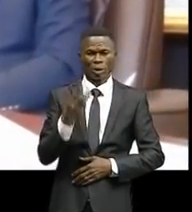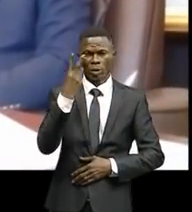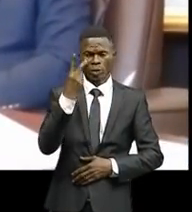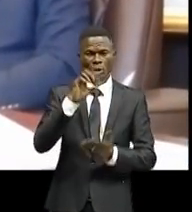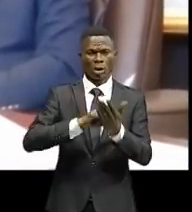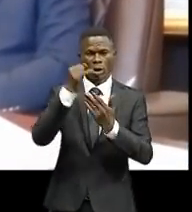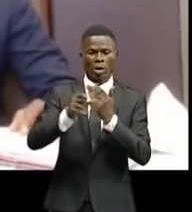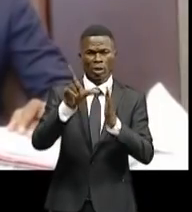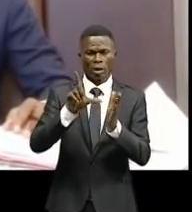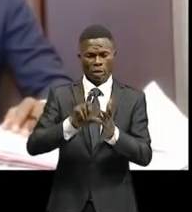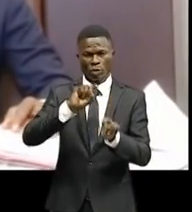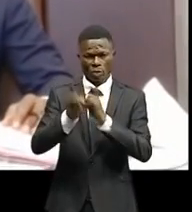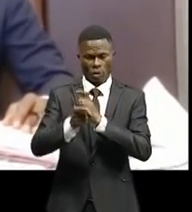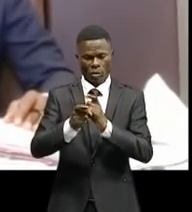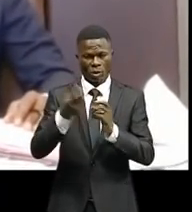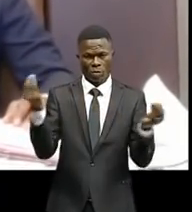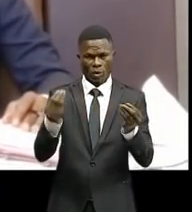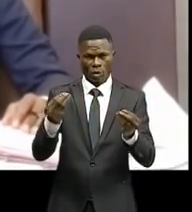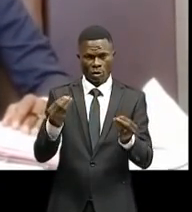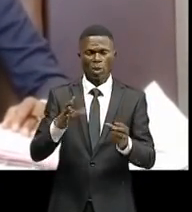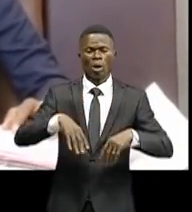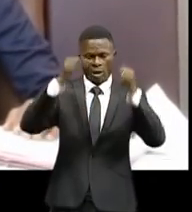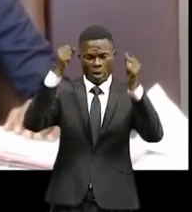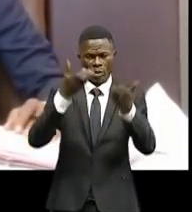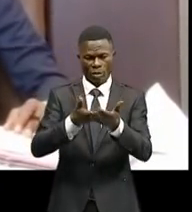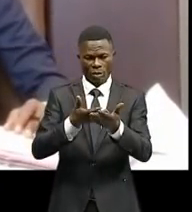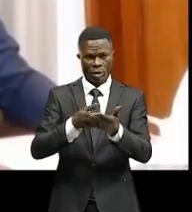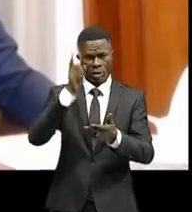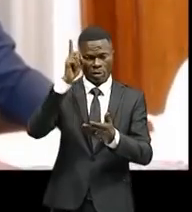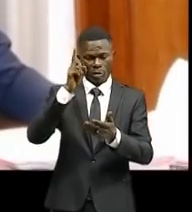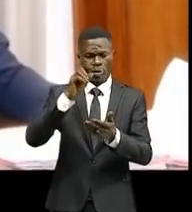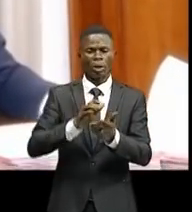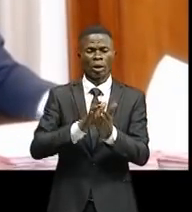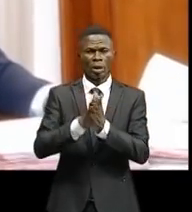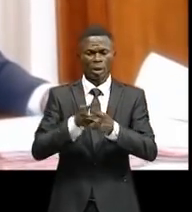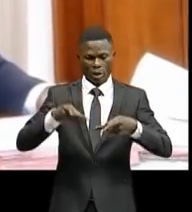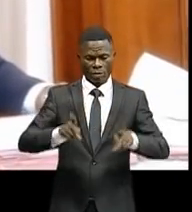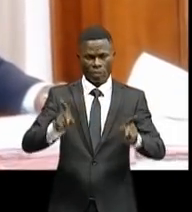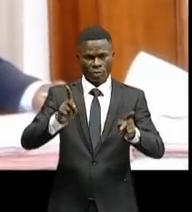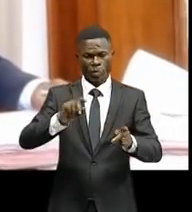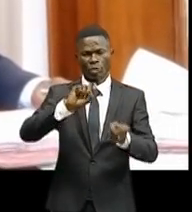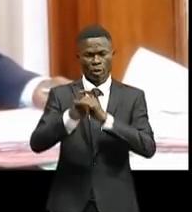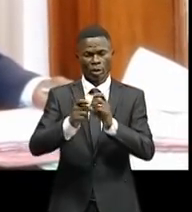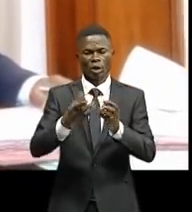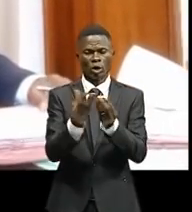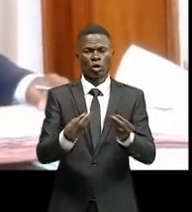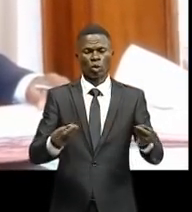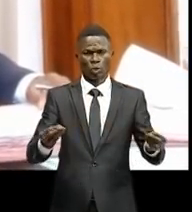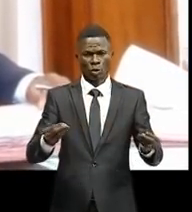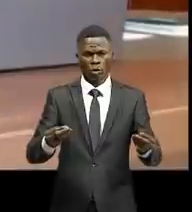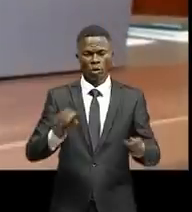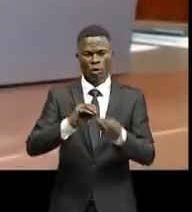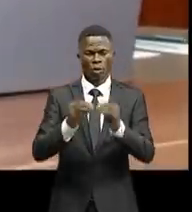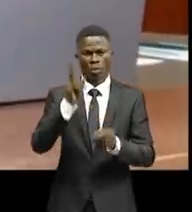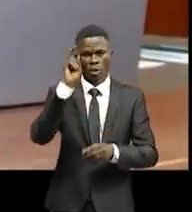projets de loi de ratification en vue de leur adoption. Le premier porte sur l'autorisation des ratifications des résolutions